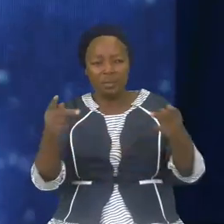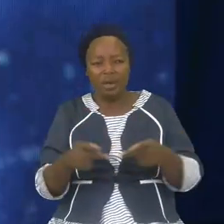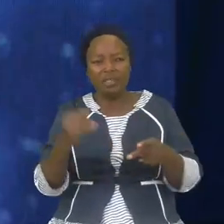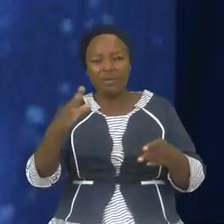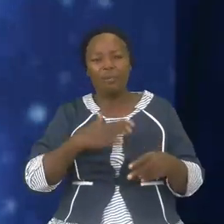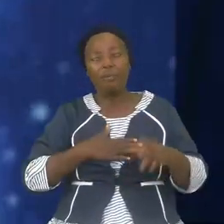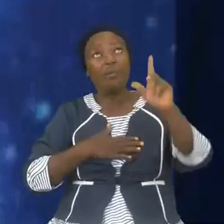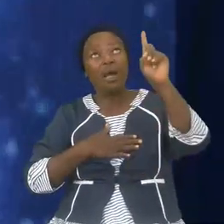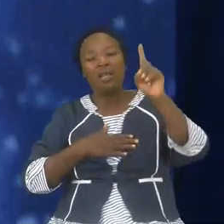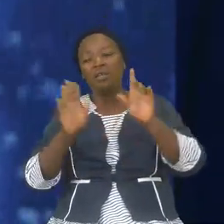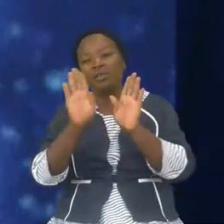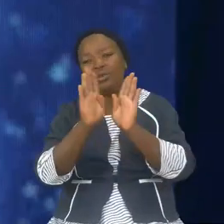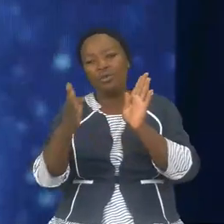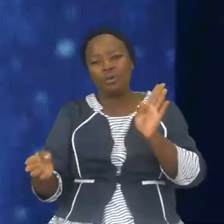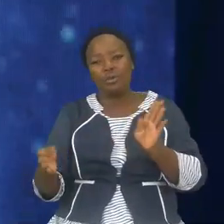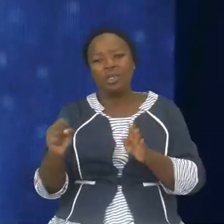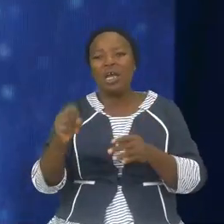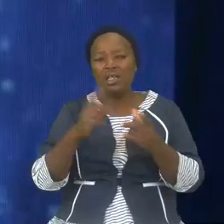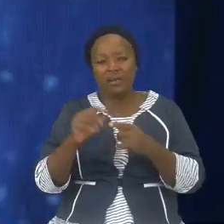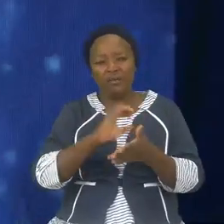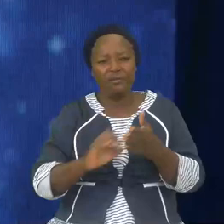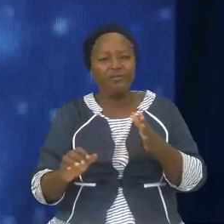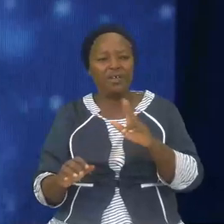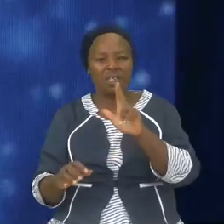les poteaux. 35.